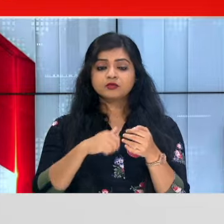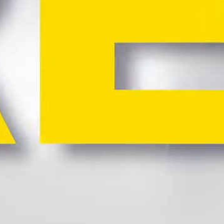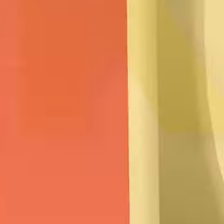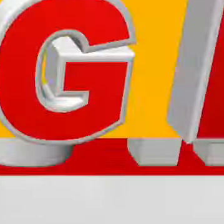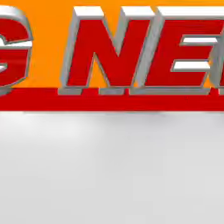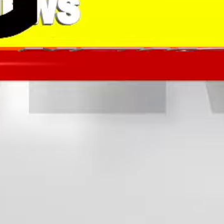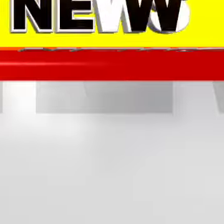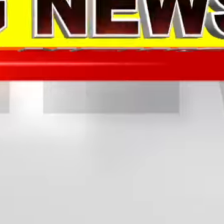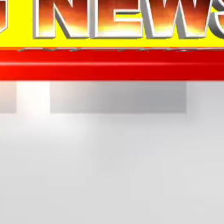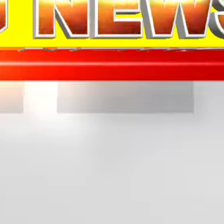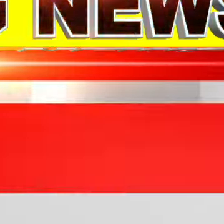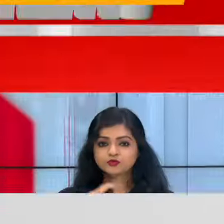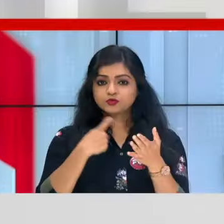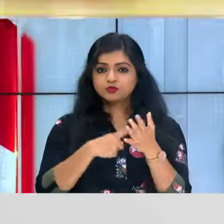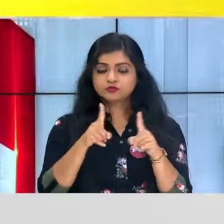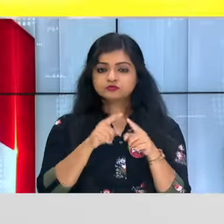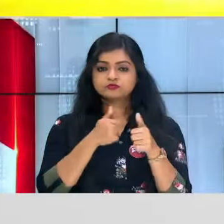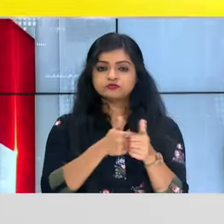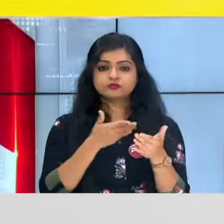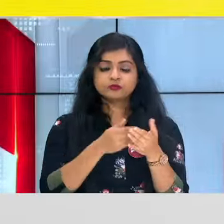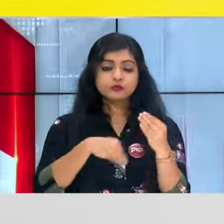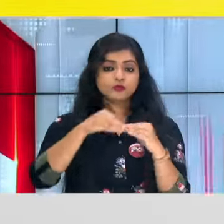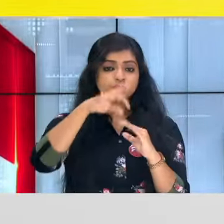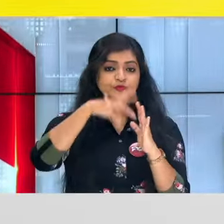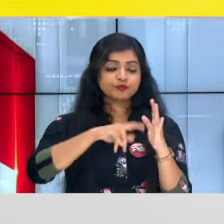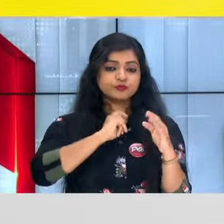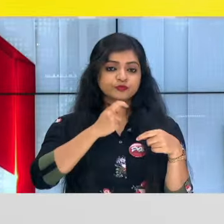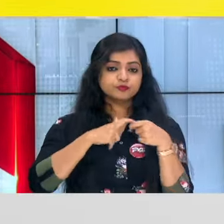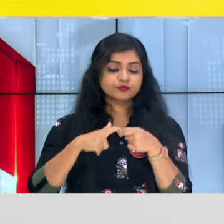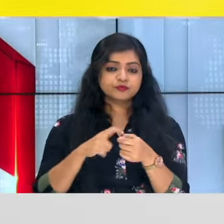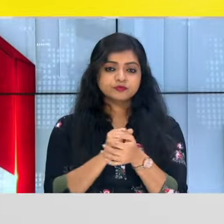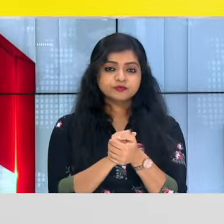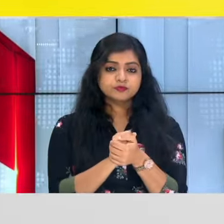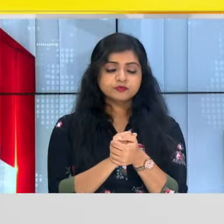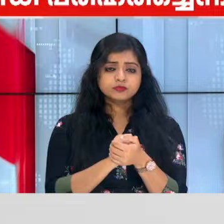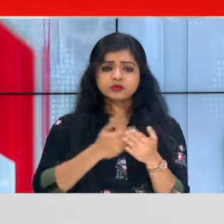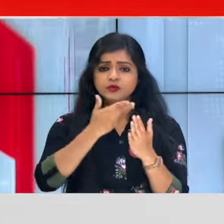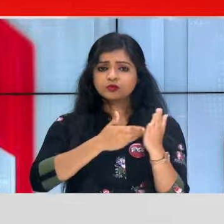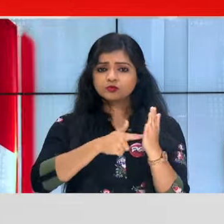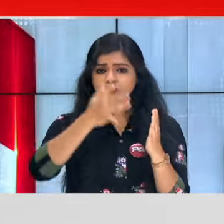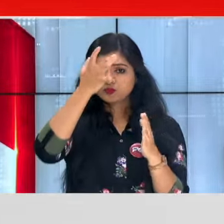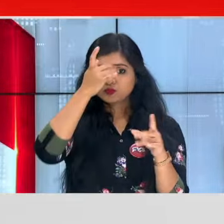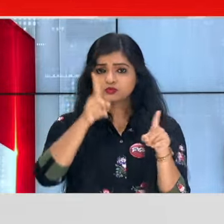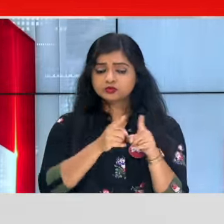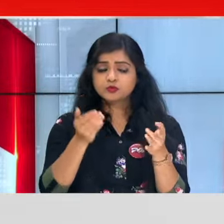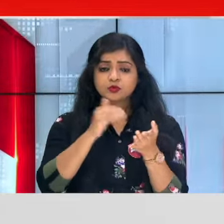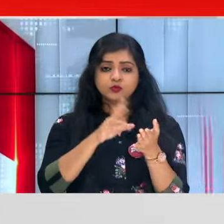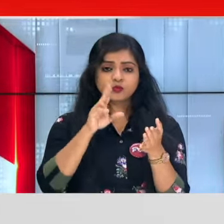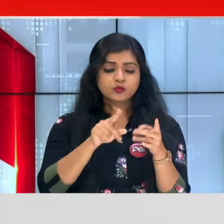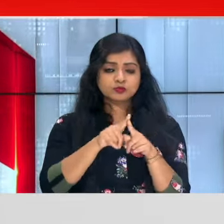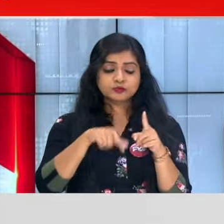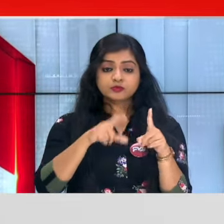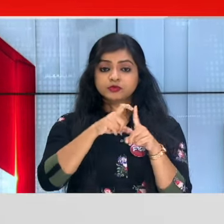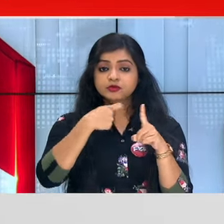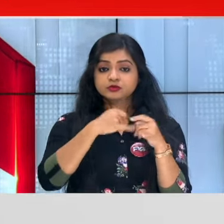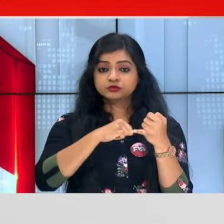law. നിതിൻ അമ്പുജൻ ചേരുന്നുണ്ട് കൂടുതൽ വിശദാംശങ്ങളുമായി. നിതിൻ, ഇനി പ്രശ്നങ്ങൾ ഉണ്ടാകില്ല എന്നുള്ള ഉറപ്പാണ് ഡി കെ